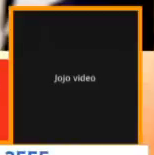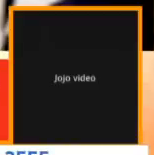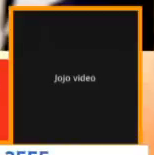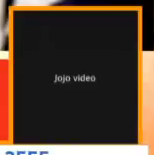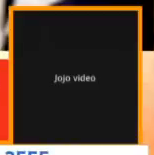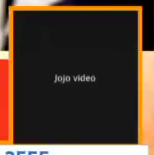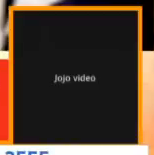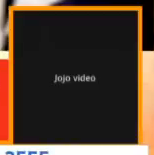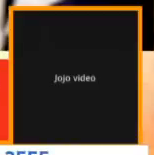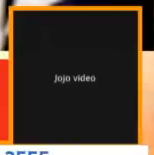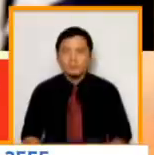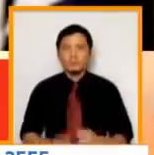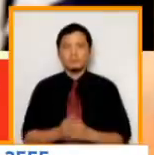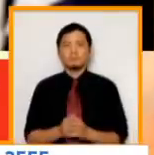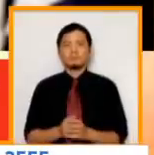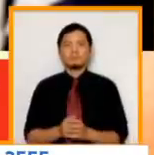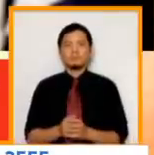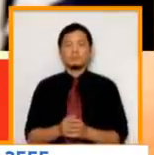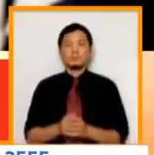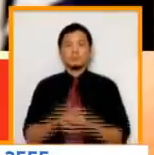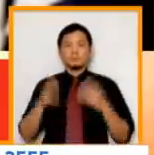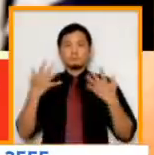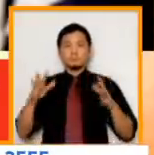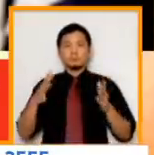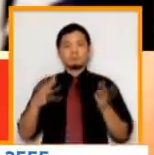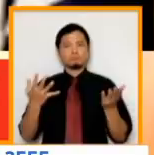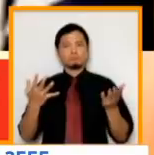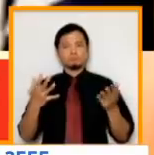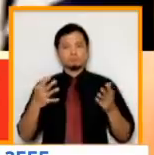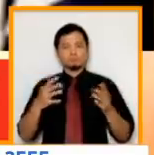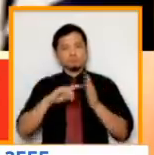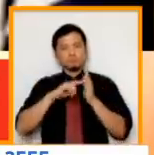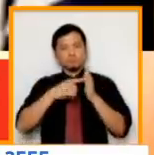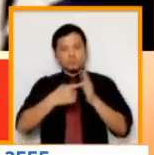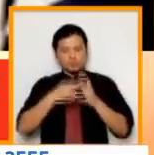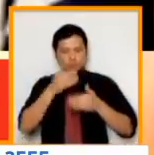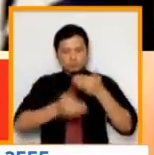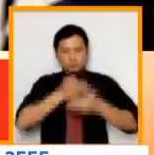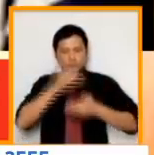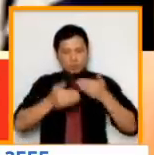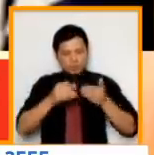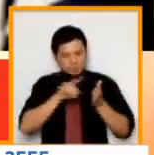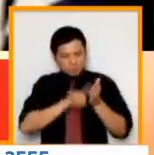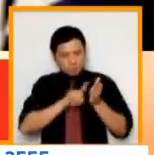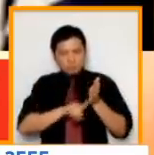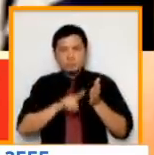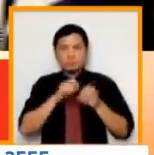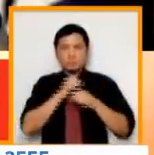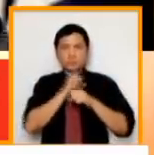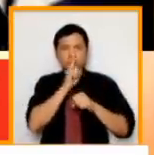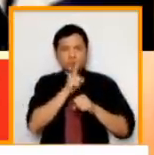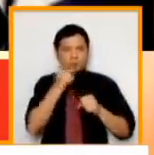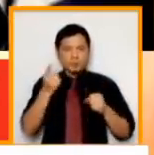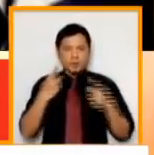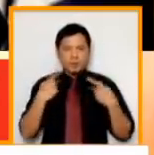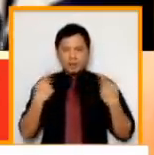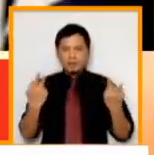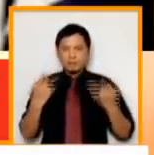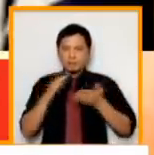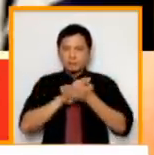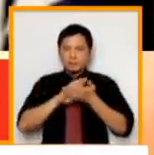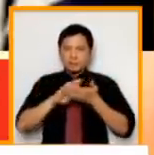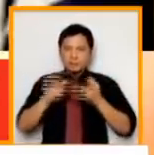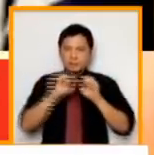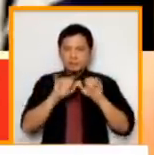natin husto yung ating pagsisimula ng ating processing na sinaman natin ng QR codes. And yet, dalawa'y nahuli pa rin natin. Isang asawa